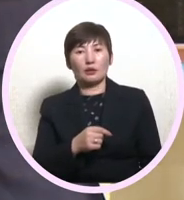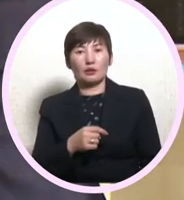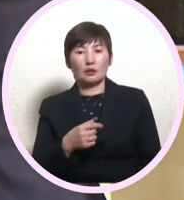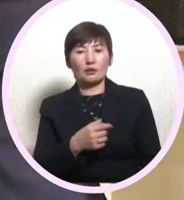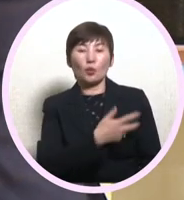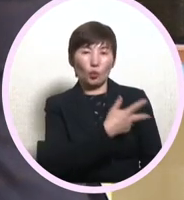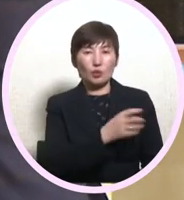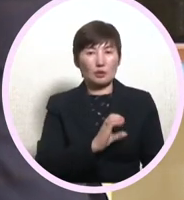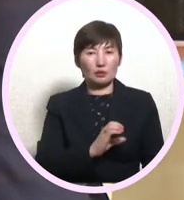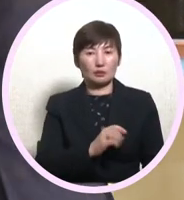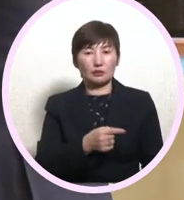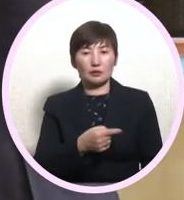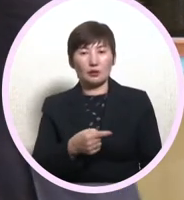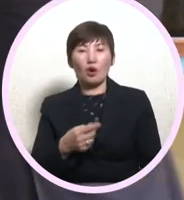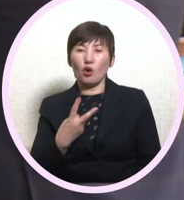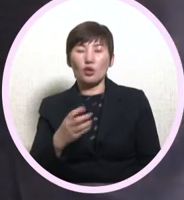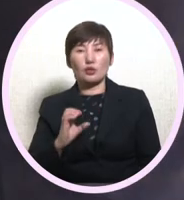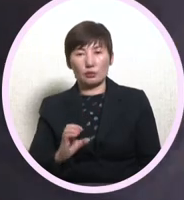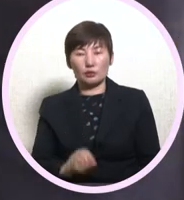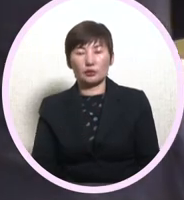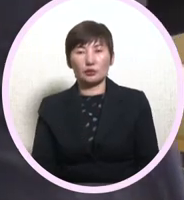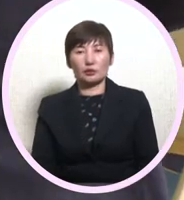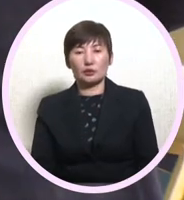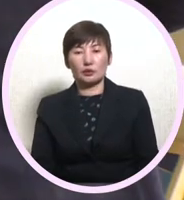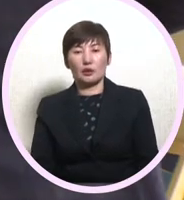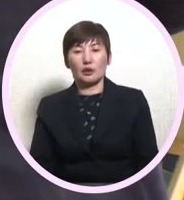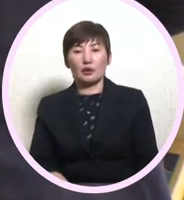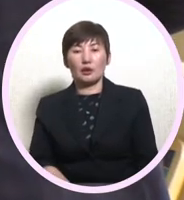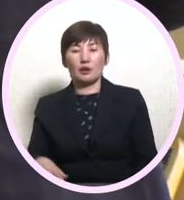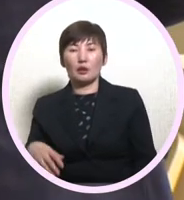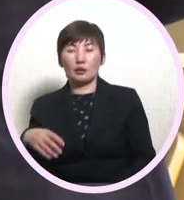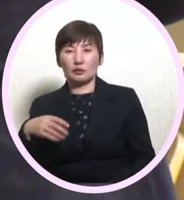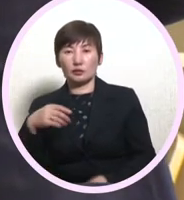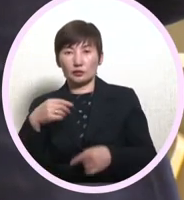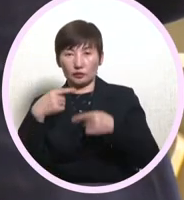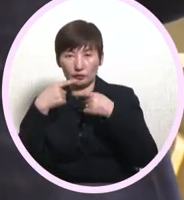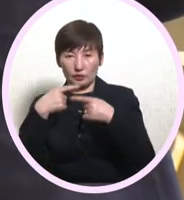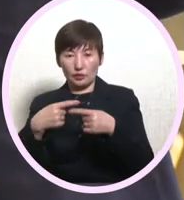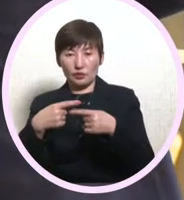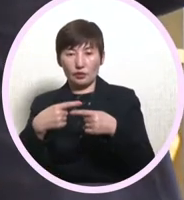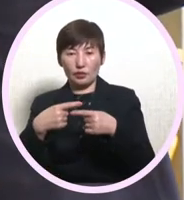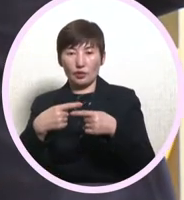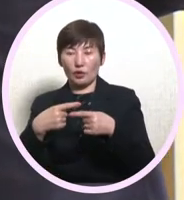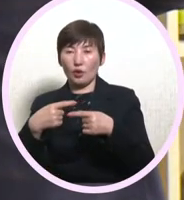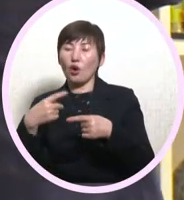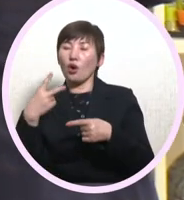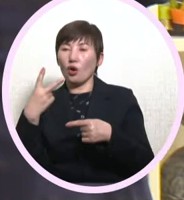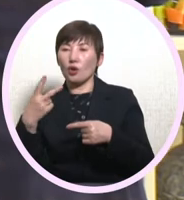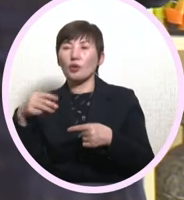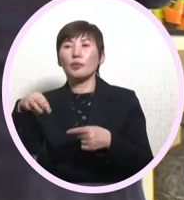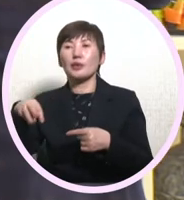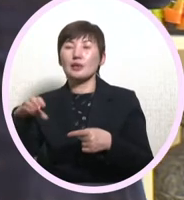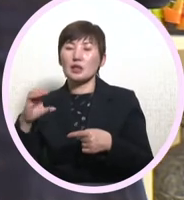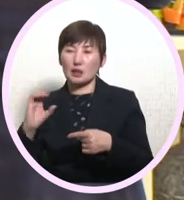3 секундээс 2 секунд байна. За эндээс ингэхэд яг хөөр 2 метр секундыг 1 секунд хуваан.